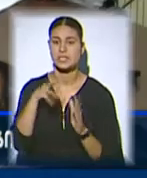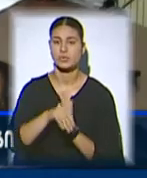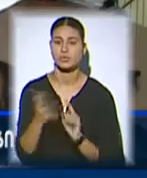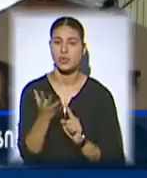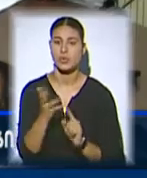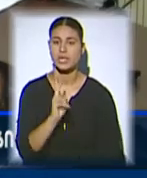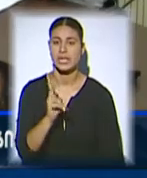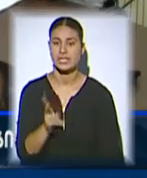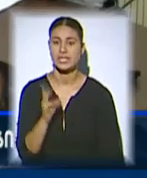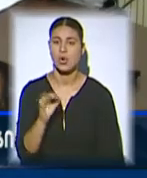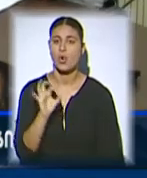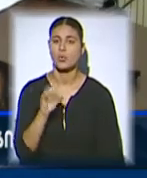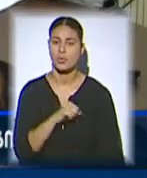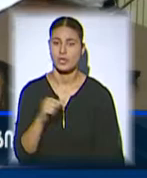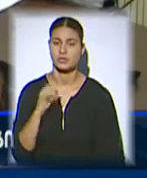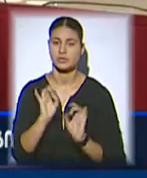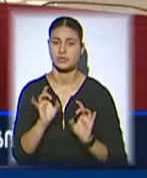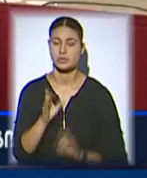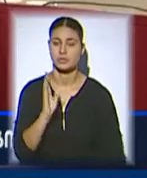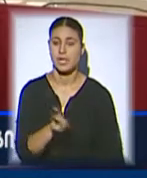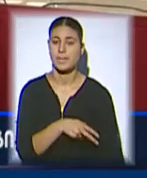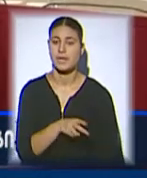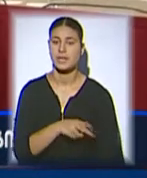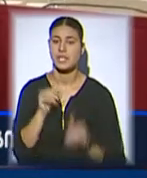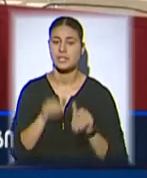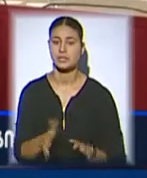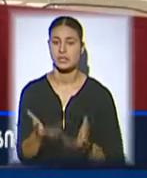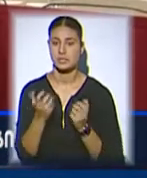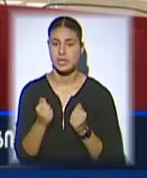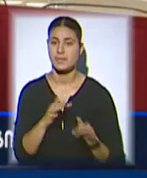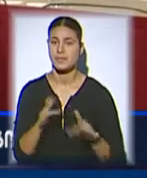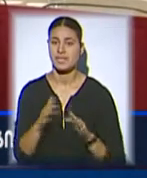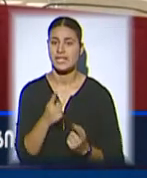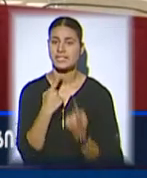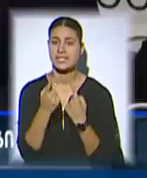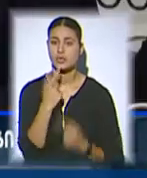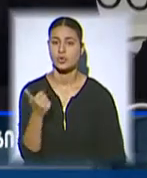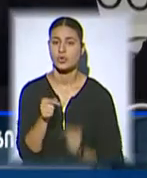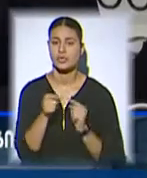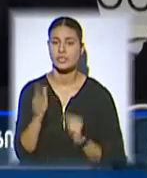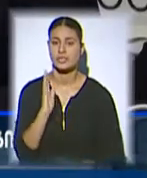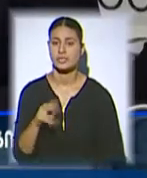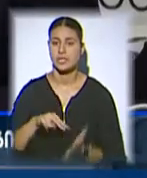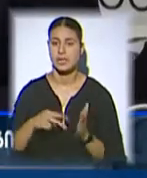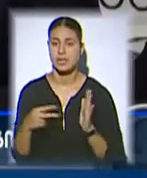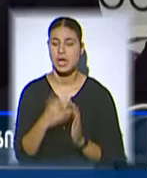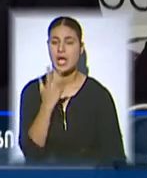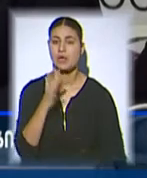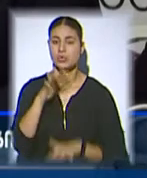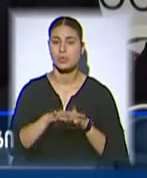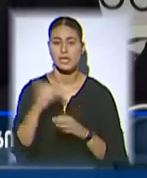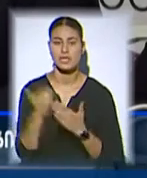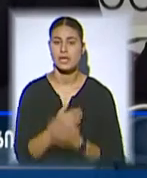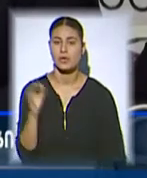მეხუთე კანდიდატი კი ოქტომბერში დასახელდება. პარლამენტი გადაწყვეტილების მიღებას მიმდინარე სასესიო კვირას გეგმავს. ეროვნული ბანკის შესახებ